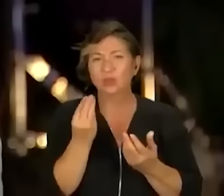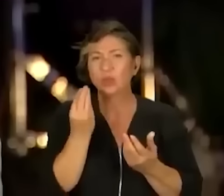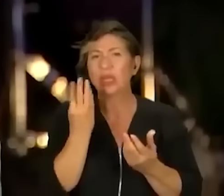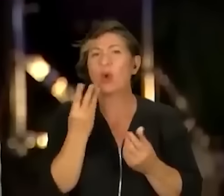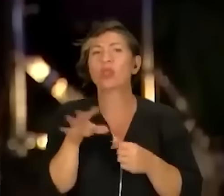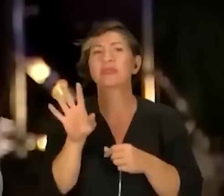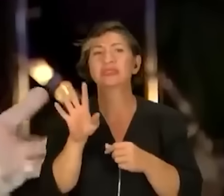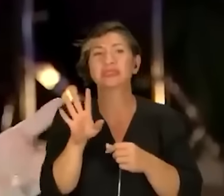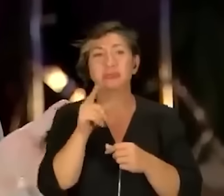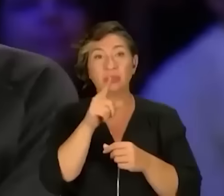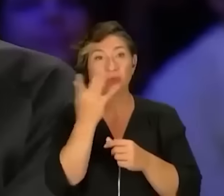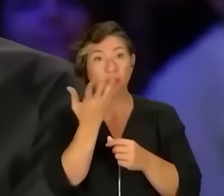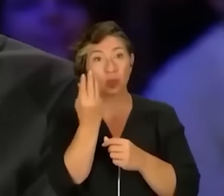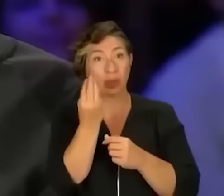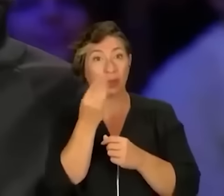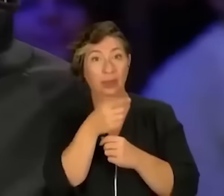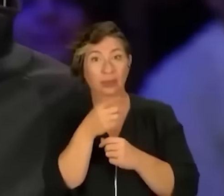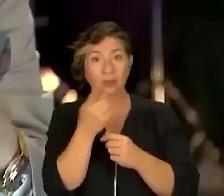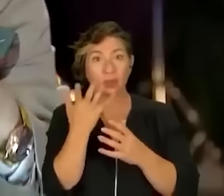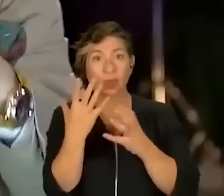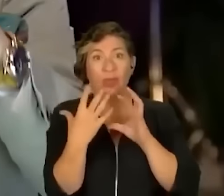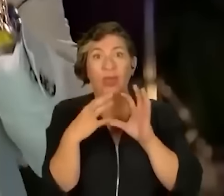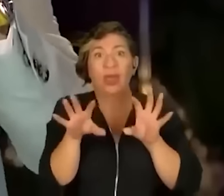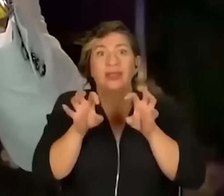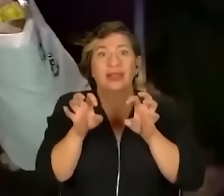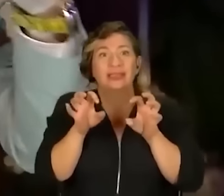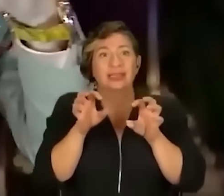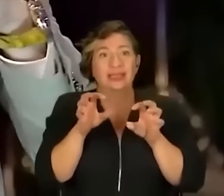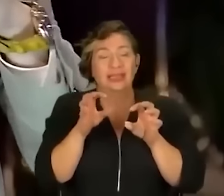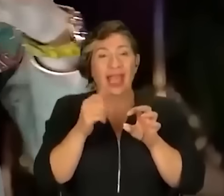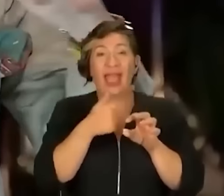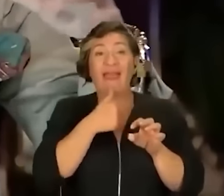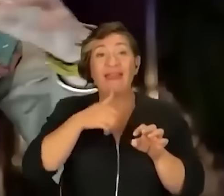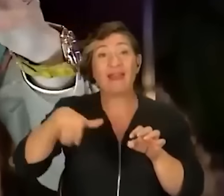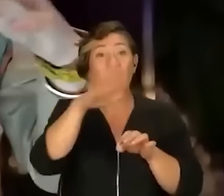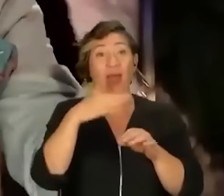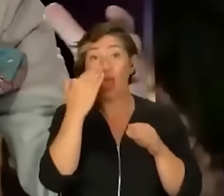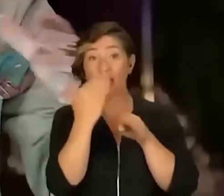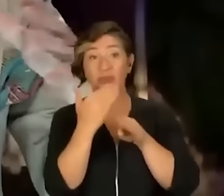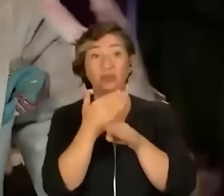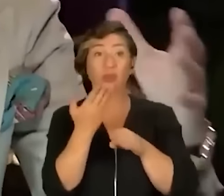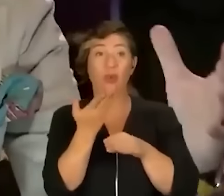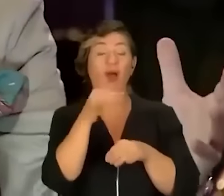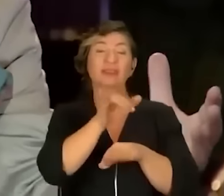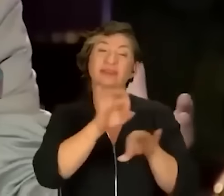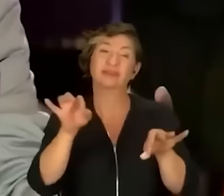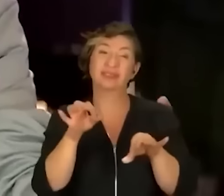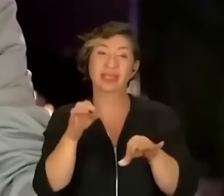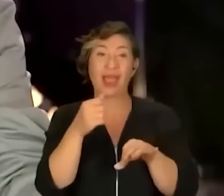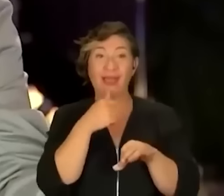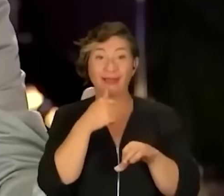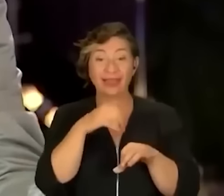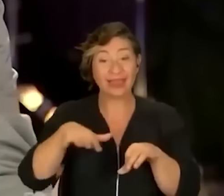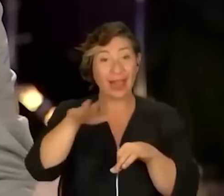olmaz. Ama çok sizde çok etkileyici iyi duruyor. Konuşmuyorum yani bir erkeklere genel erkeklerle gerçekten ilgili genel bir şey söylüyormuş